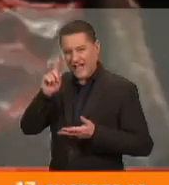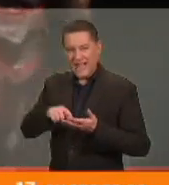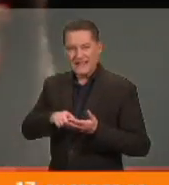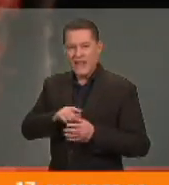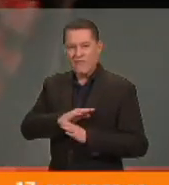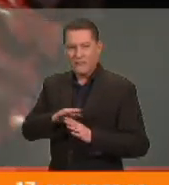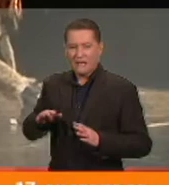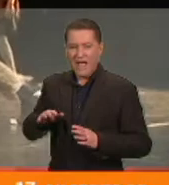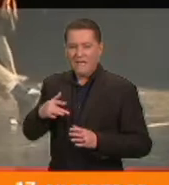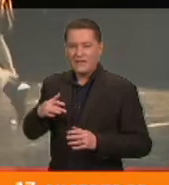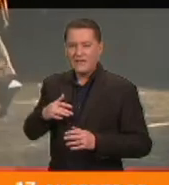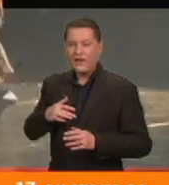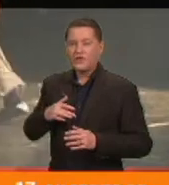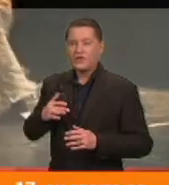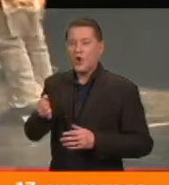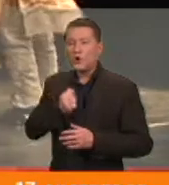відразу кілька масок.